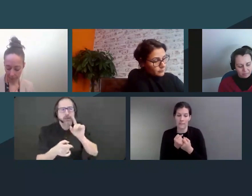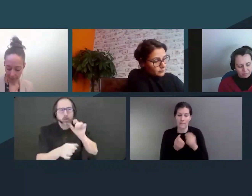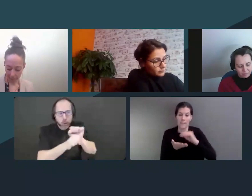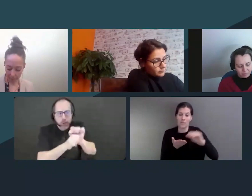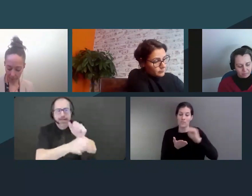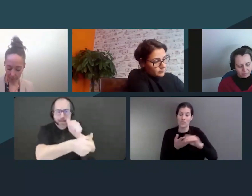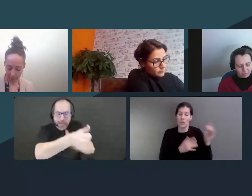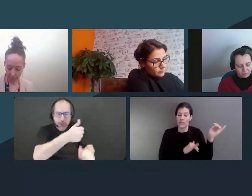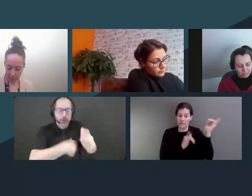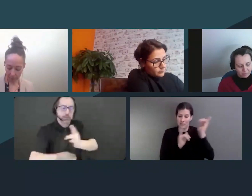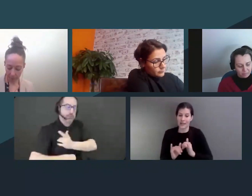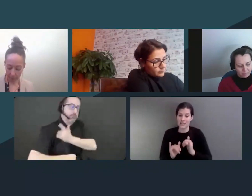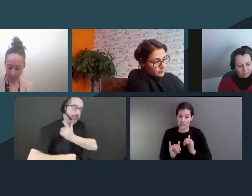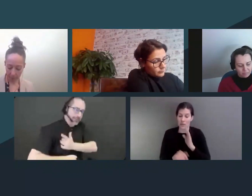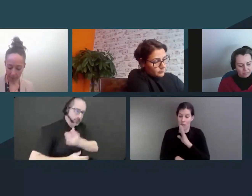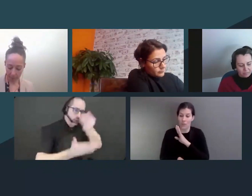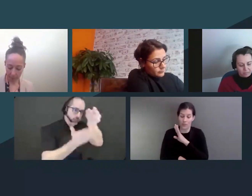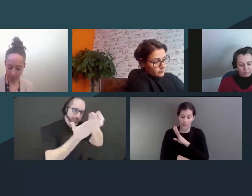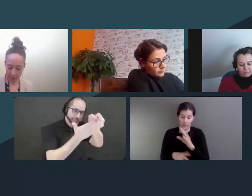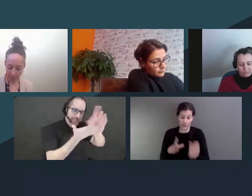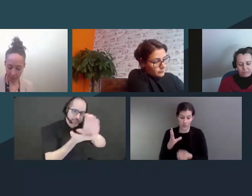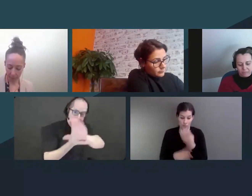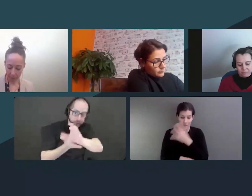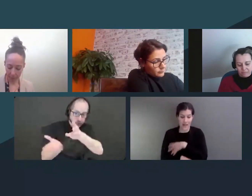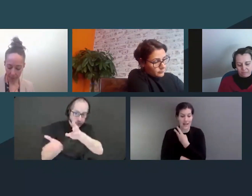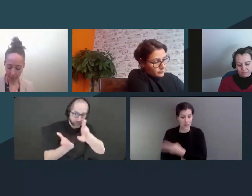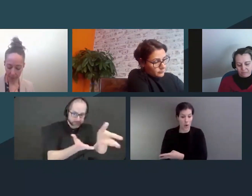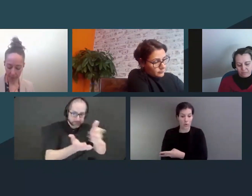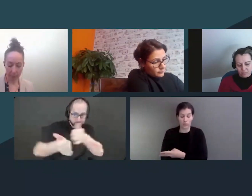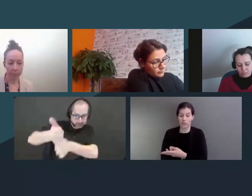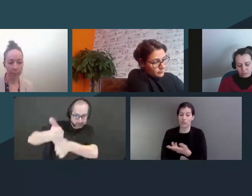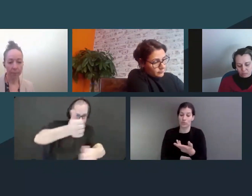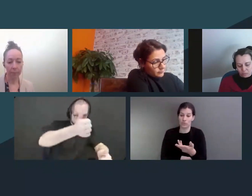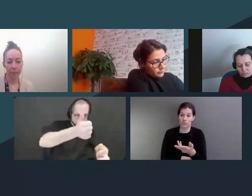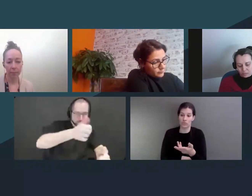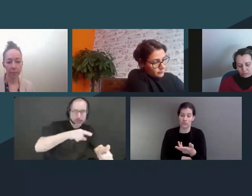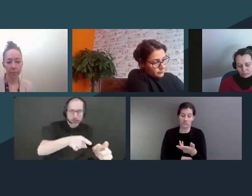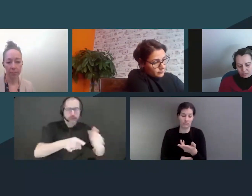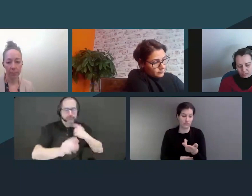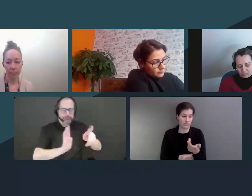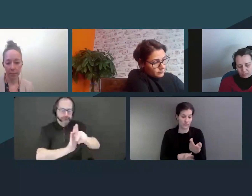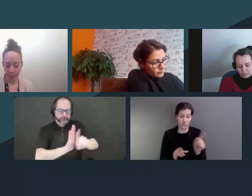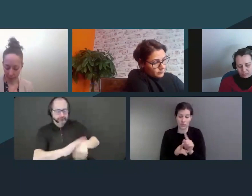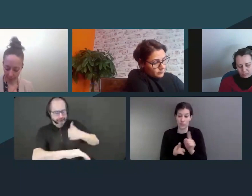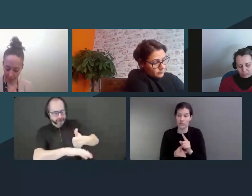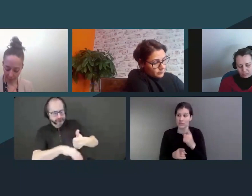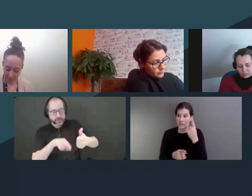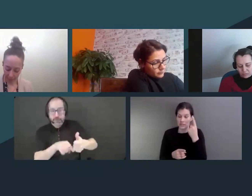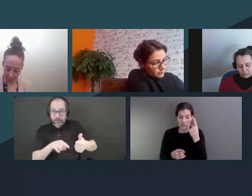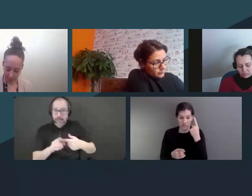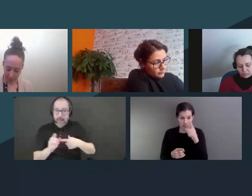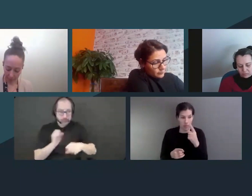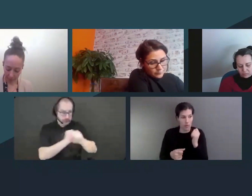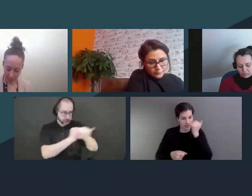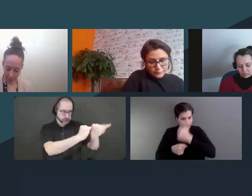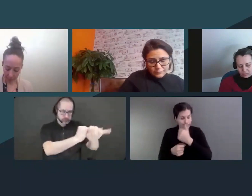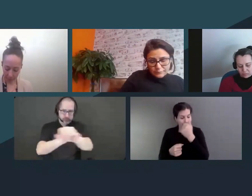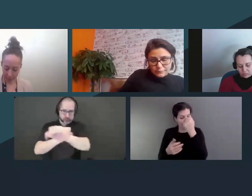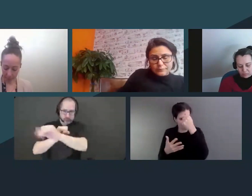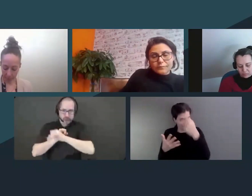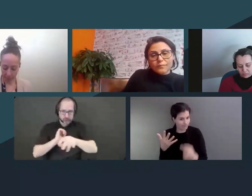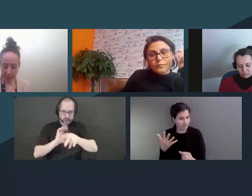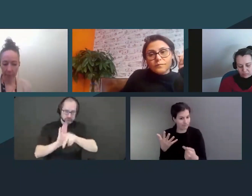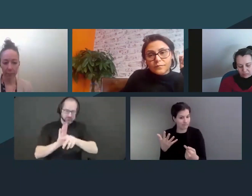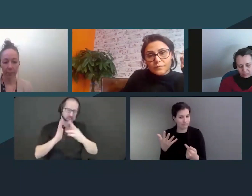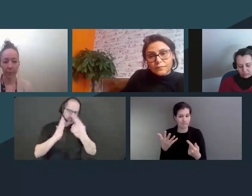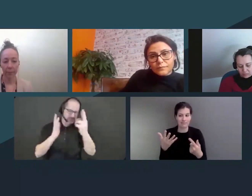gouvernement provincial. Nous avons les lignes directrices. Nous faisons la promotion de ces lignes directrices. Ça a été vraiment une belle percée.